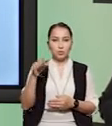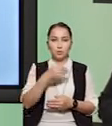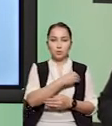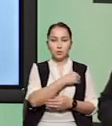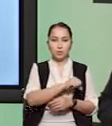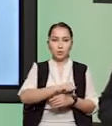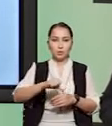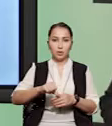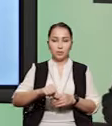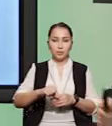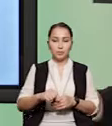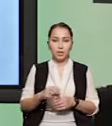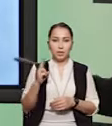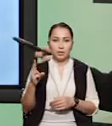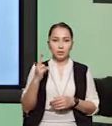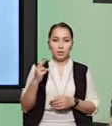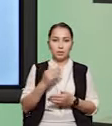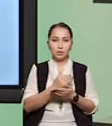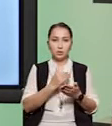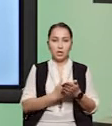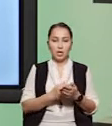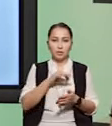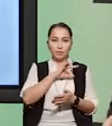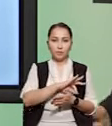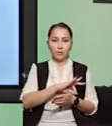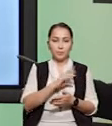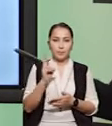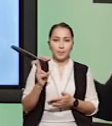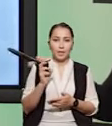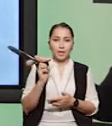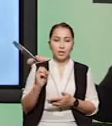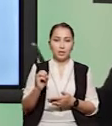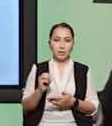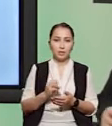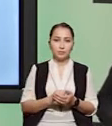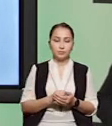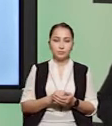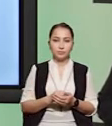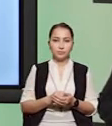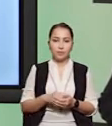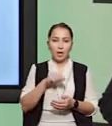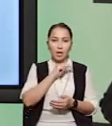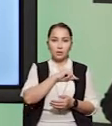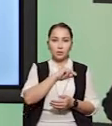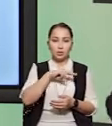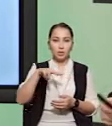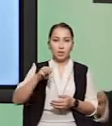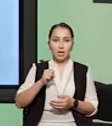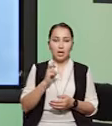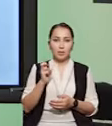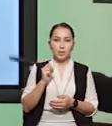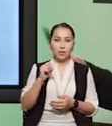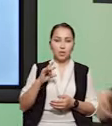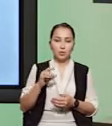suvni temperaturasini o'lchashda Selsiy shkalasidan foydalaniladi. Kelvin shkalasi asosan tajribalarda,